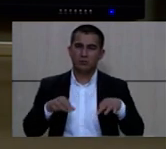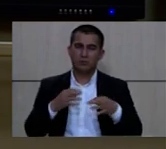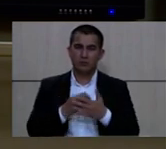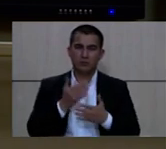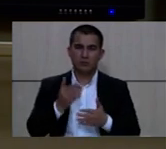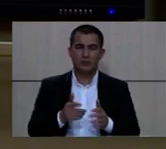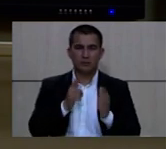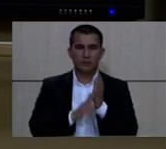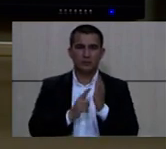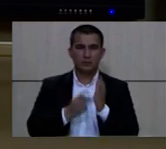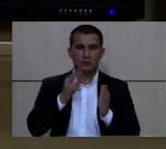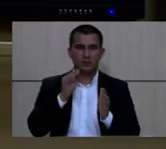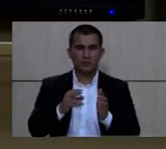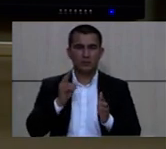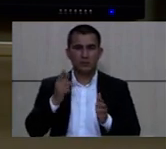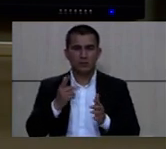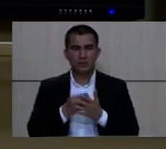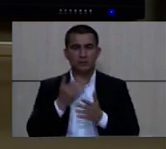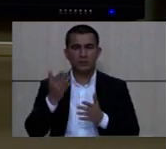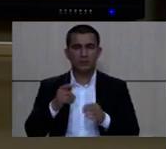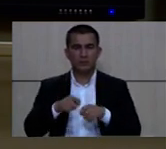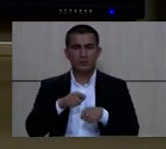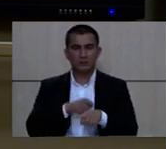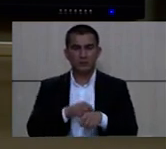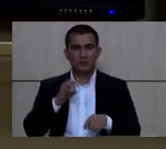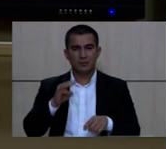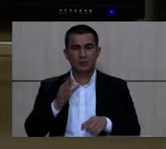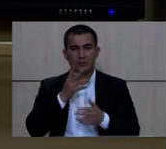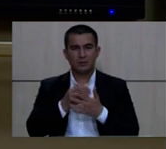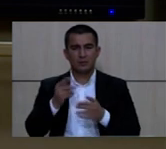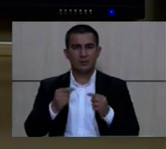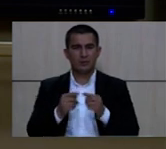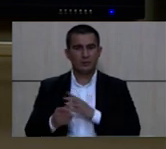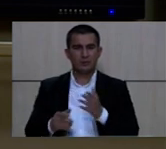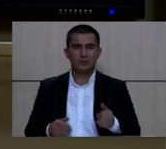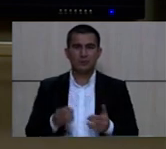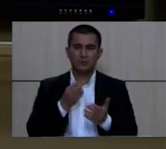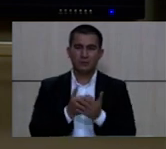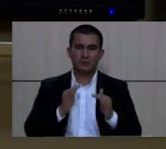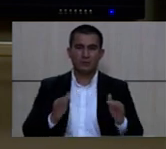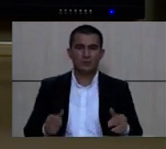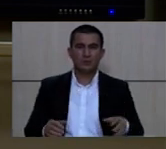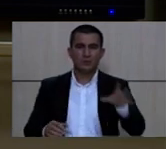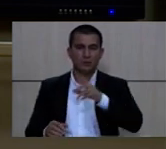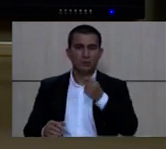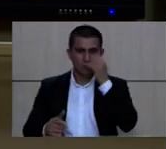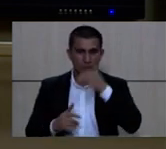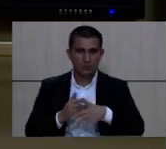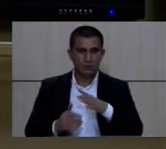impulsi esa 72 ming kilogram ko'paytirilgan metr taqsim sekundiga teng. Aziz o'quvchilar, masala sizga tushunarli